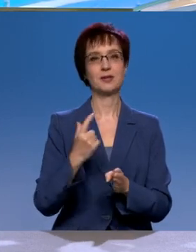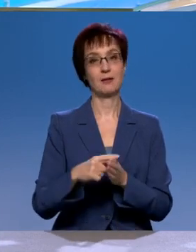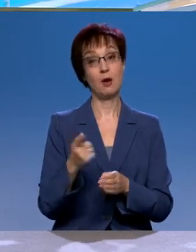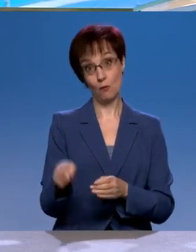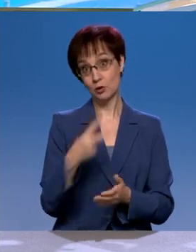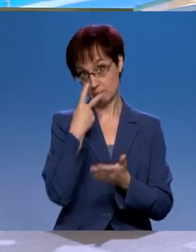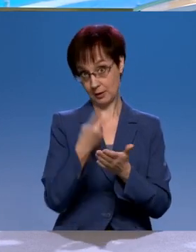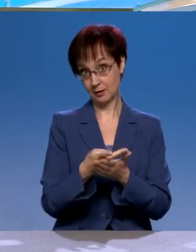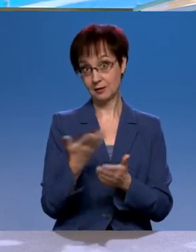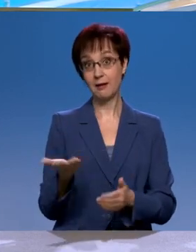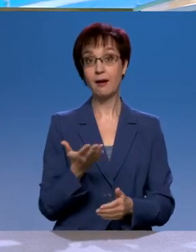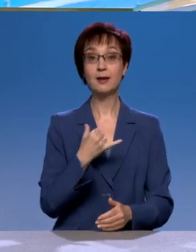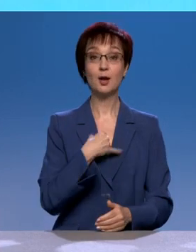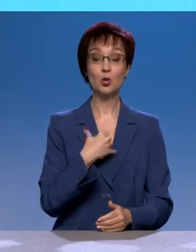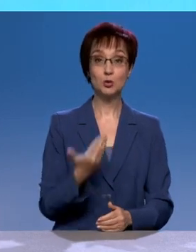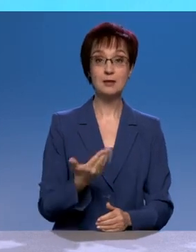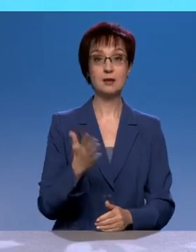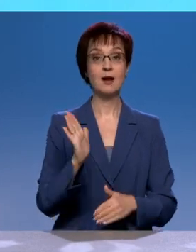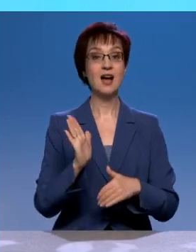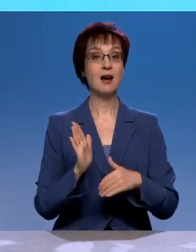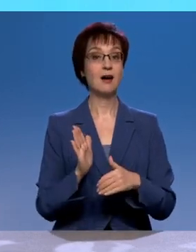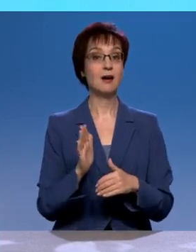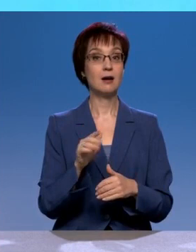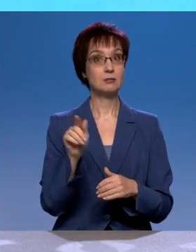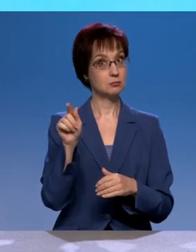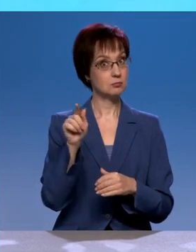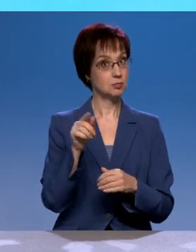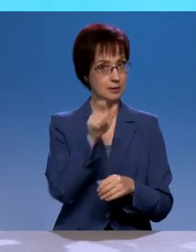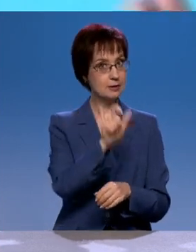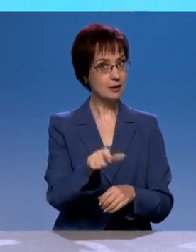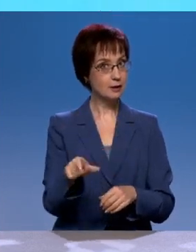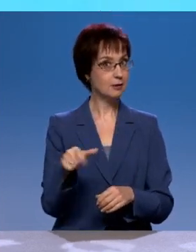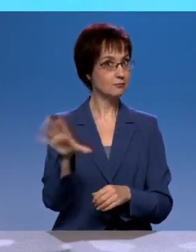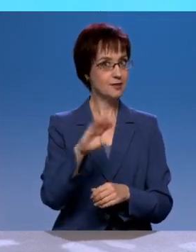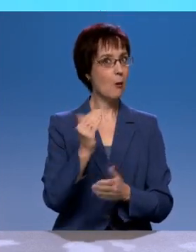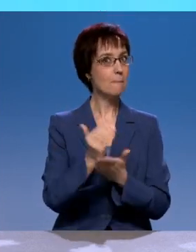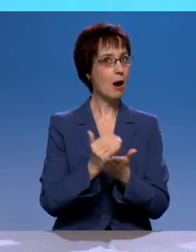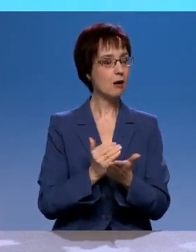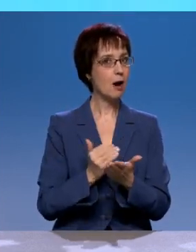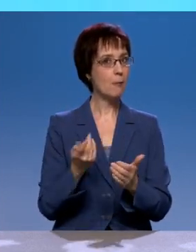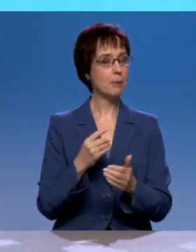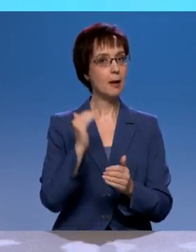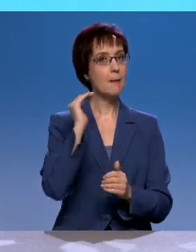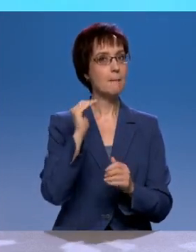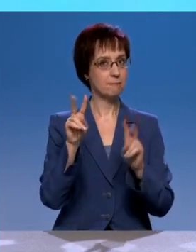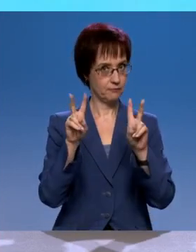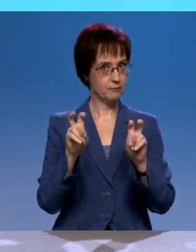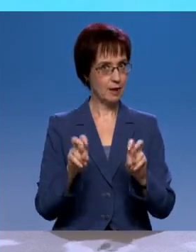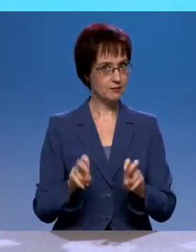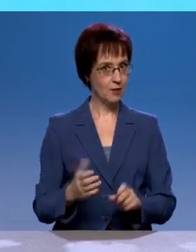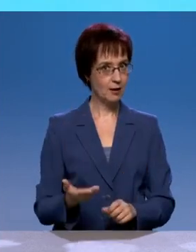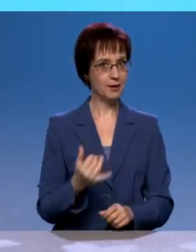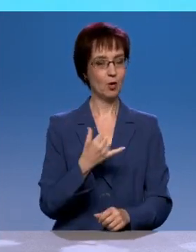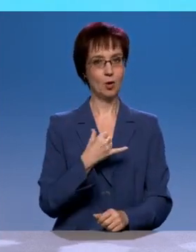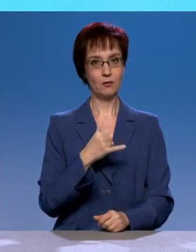квалифицированные... Да, программа как перечислена просто, да, и у нас с Олей любимая шутка, когда у нас идет эфир «День региона»,